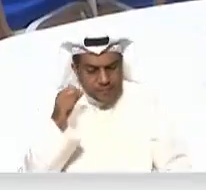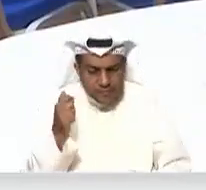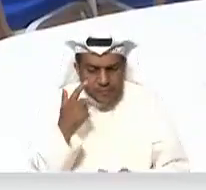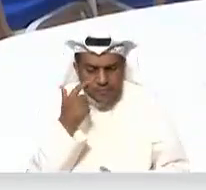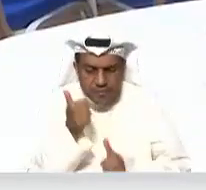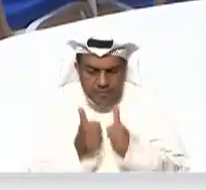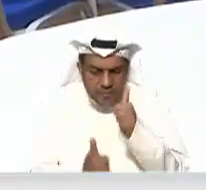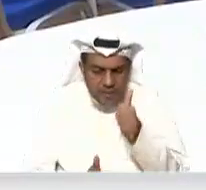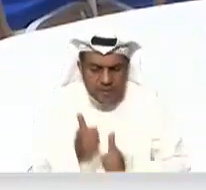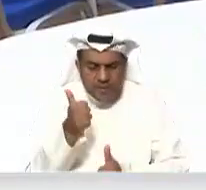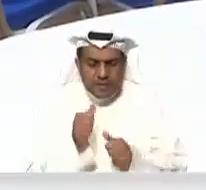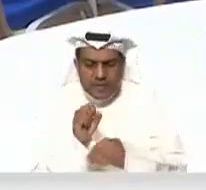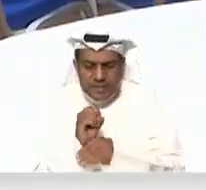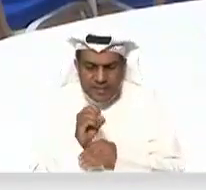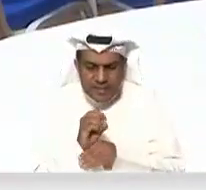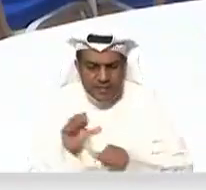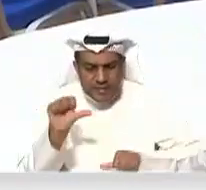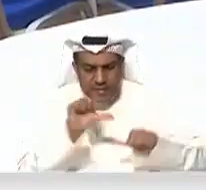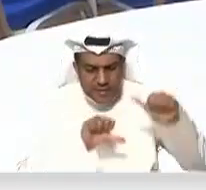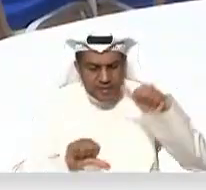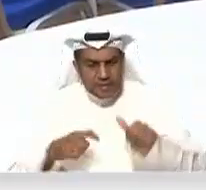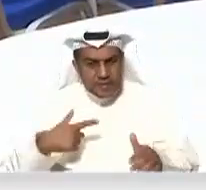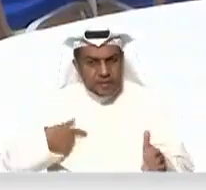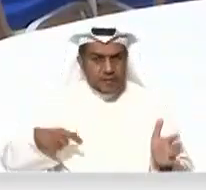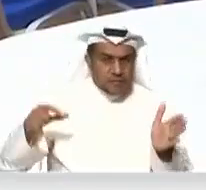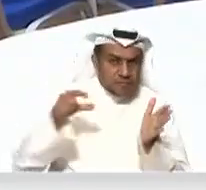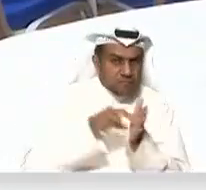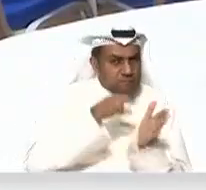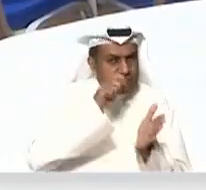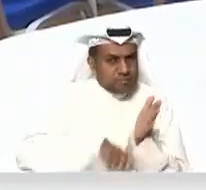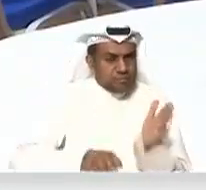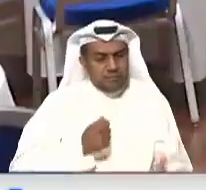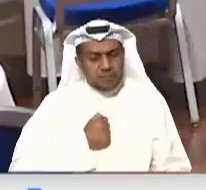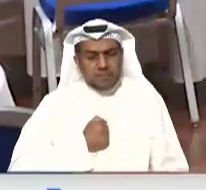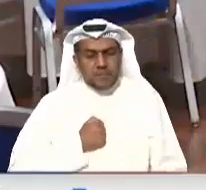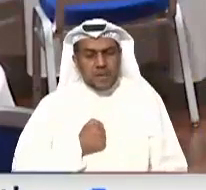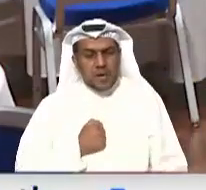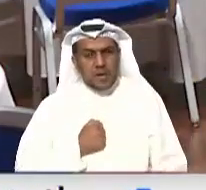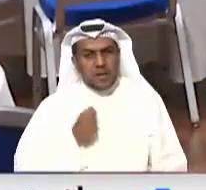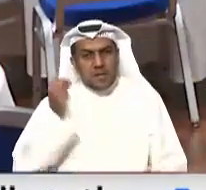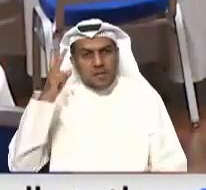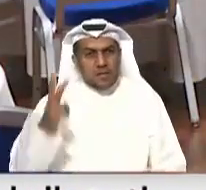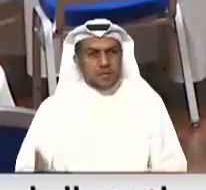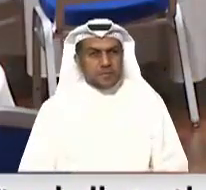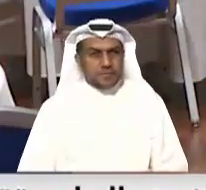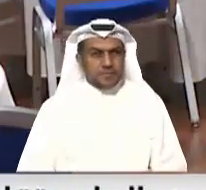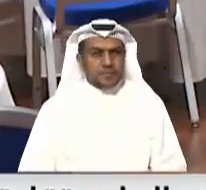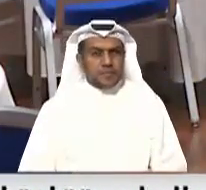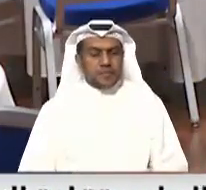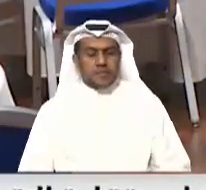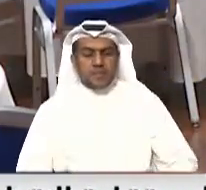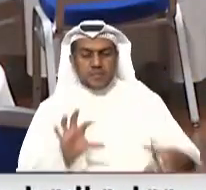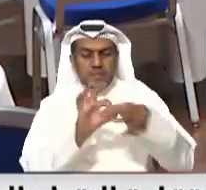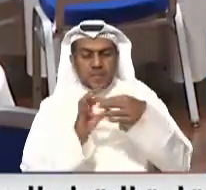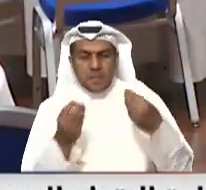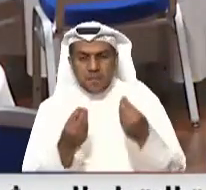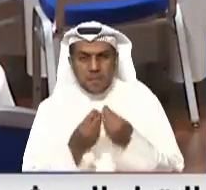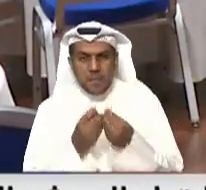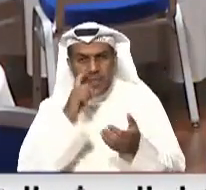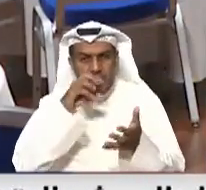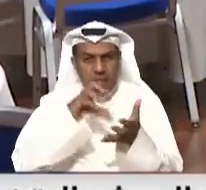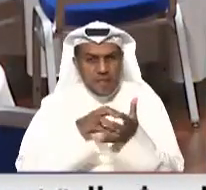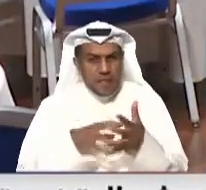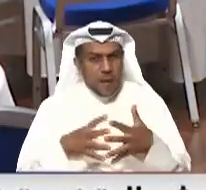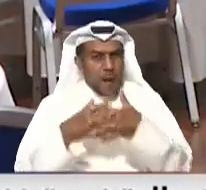الفكرة، وين يلجأ لتسجيل هذه الفكرة، المتطلبات التي يحتاجها. اجتمعنا مع نادي هارفارد تبع